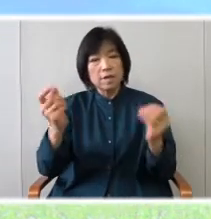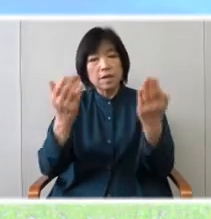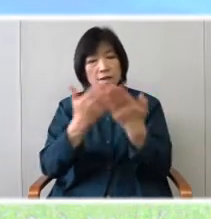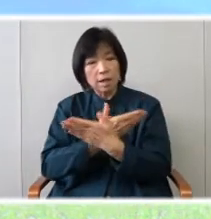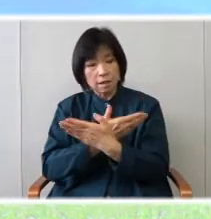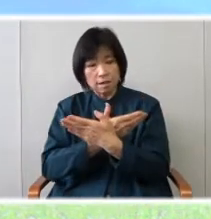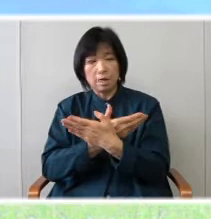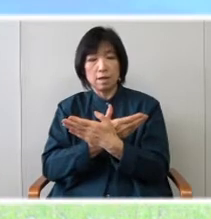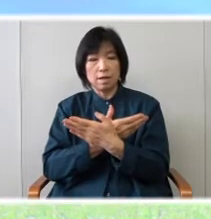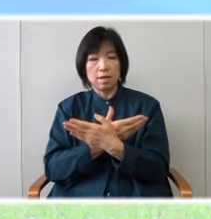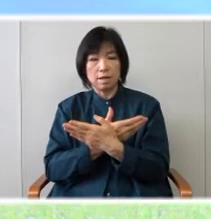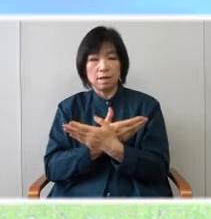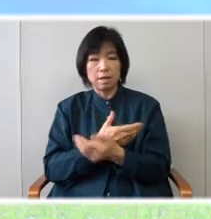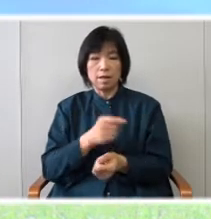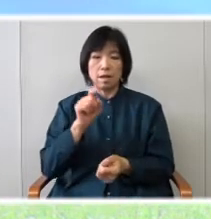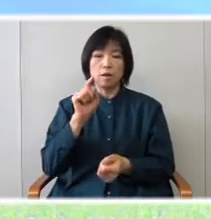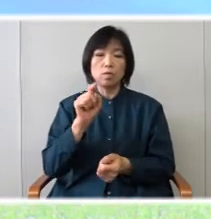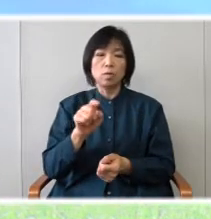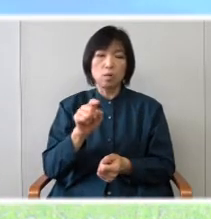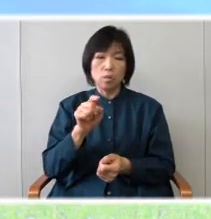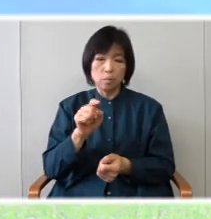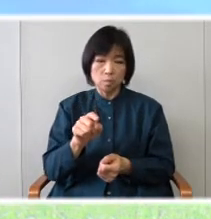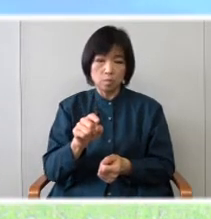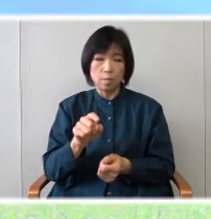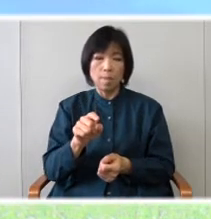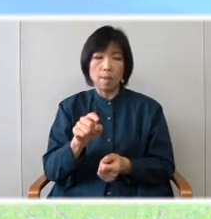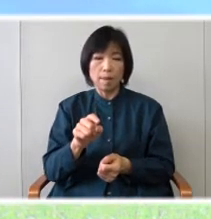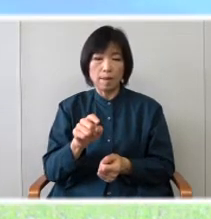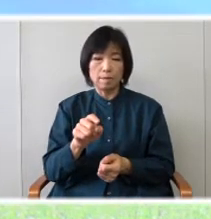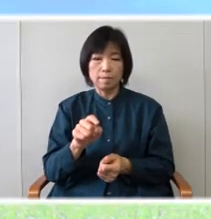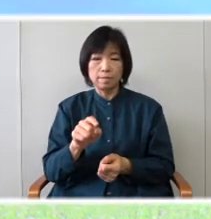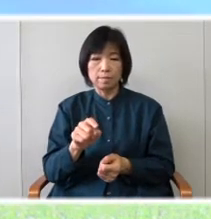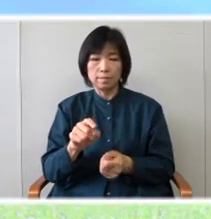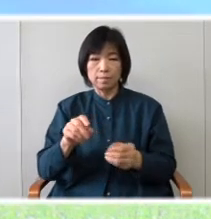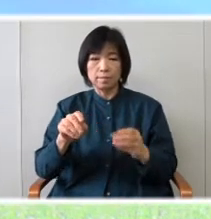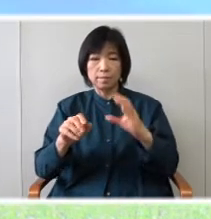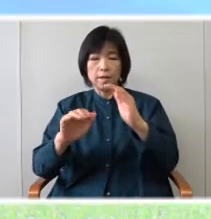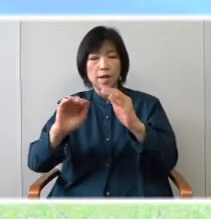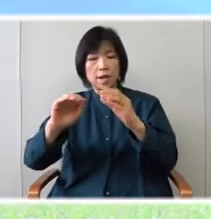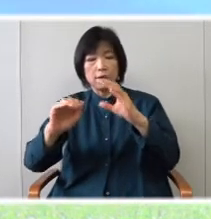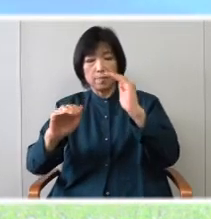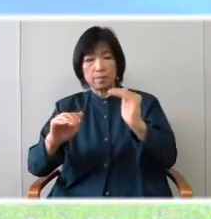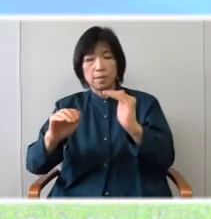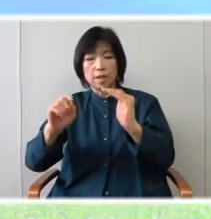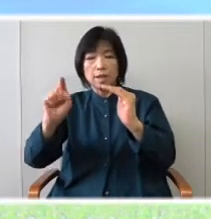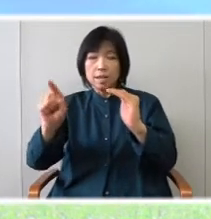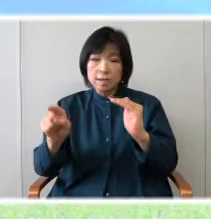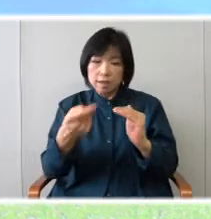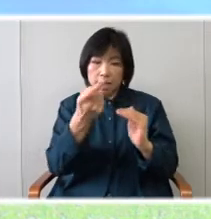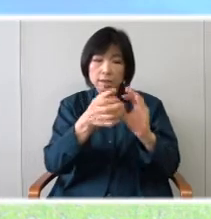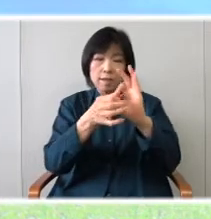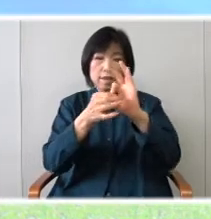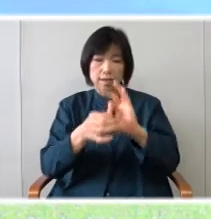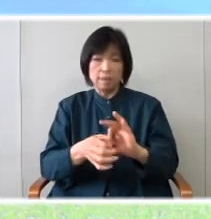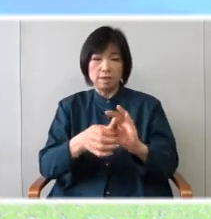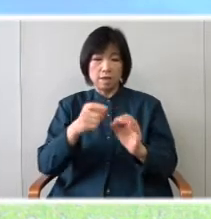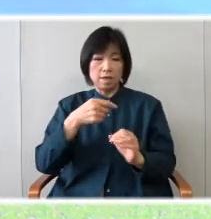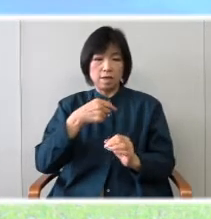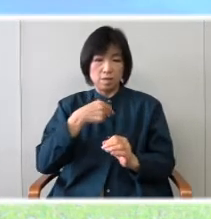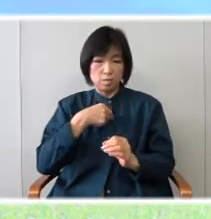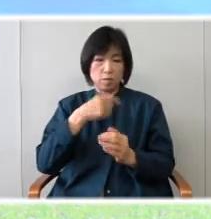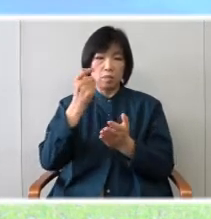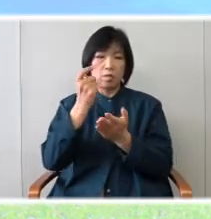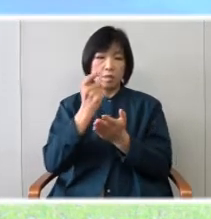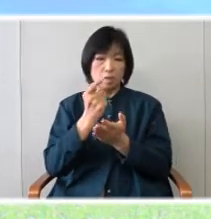で、この布引丸事件というものにか、関して、最終的には自分一人でこう罪